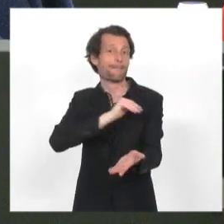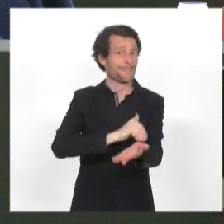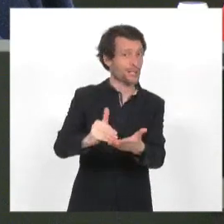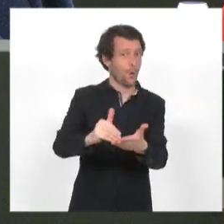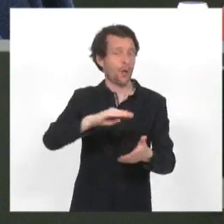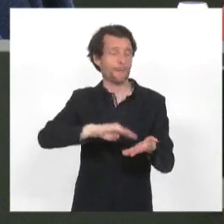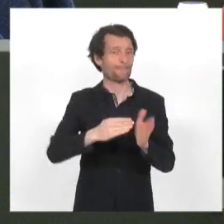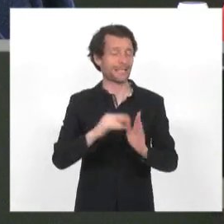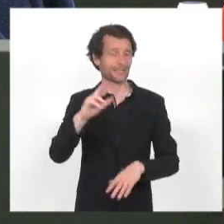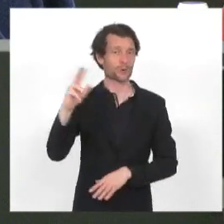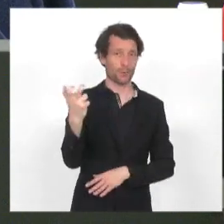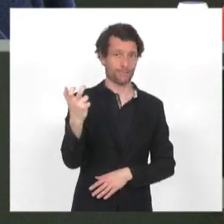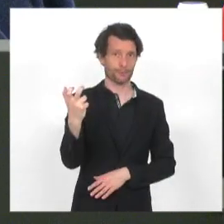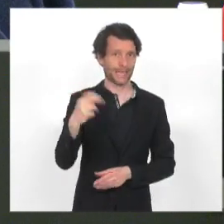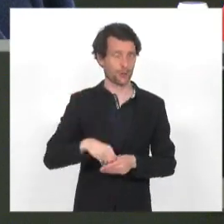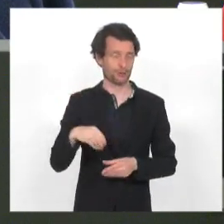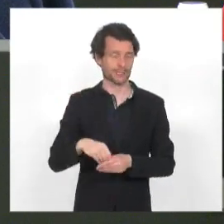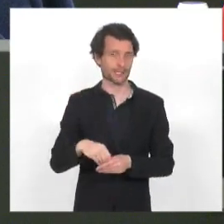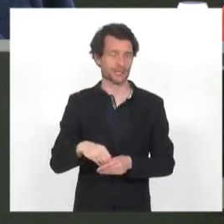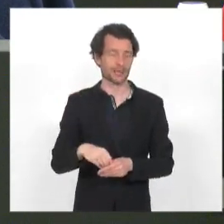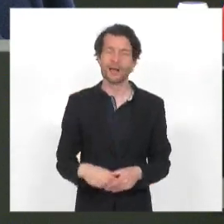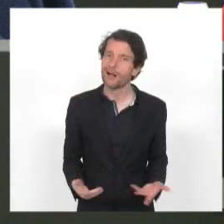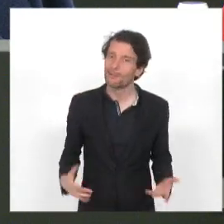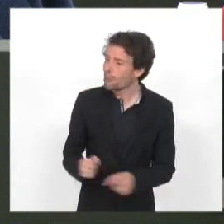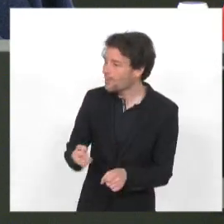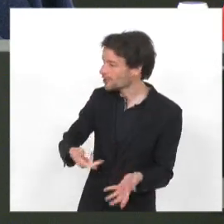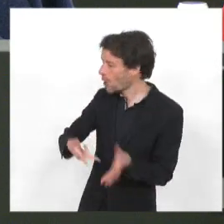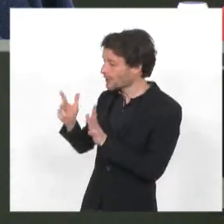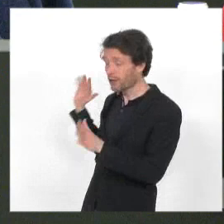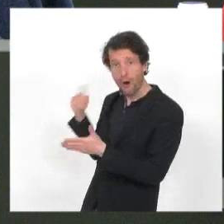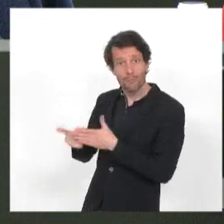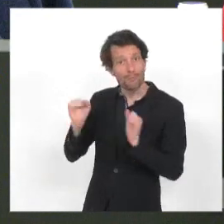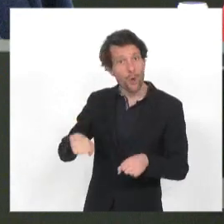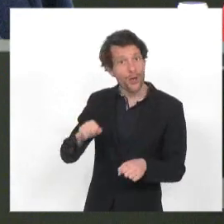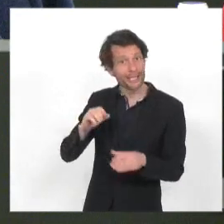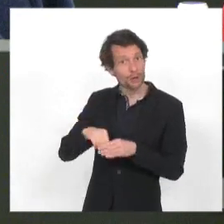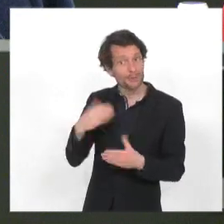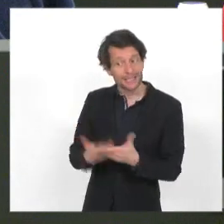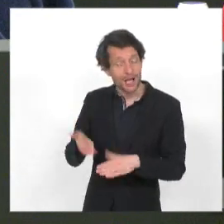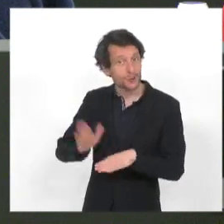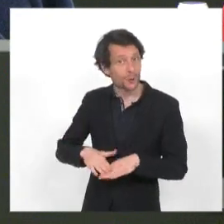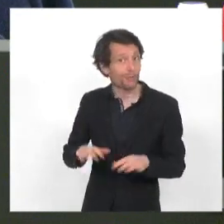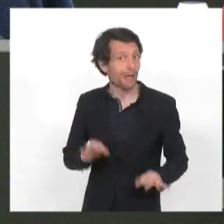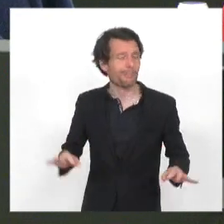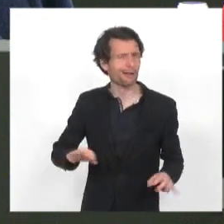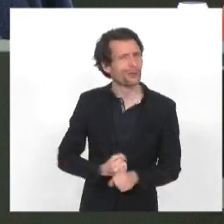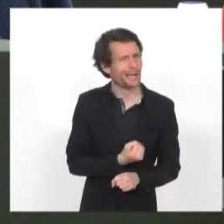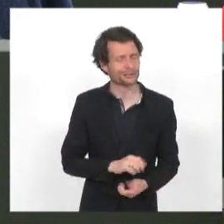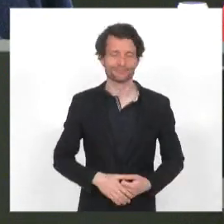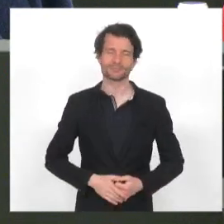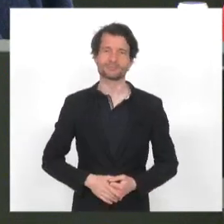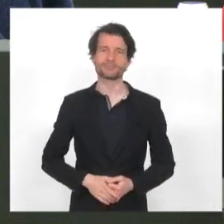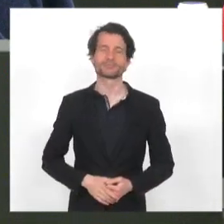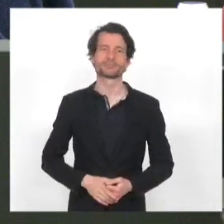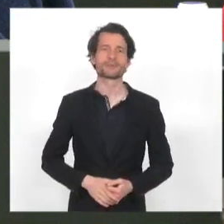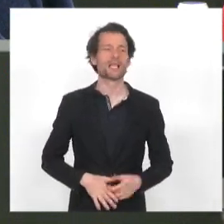laisse imaginer tous les efforts qui auraient pu être réalisés ces 8 dernières années et qui ne l'ont pas été. Au lieu de ce pari sur les